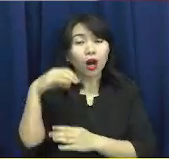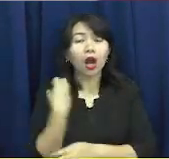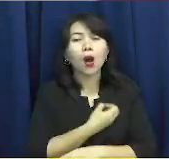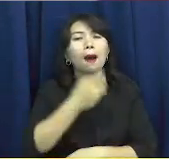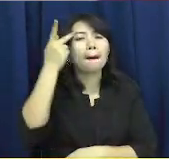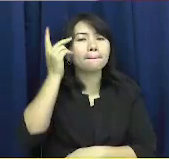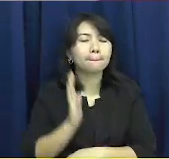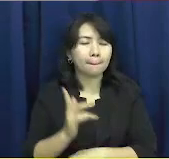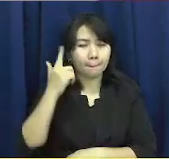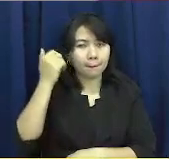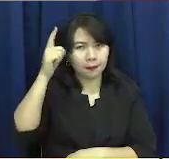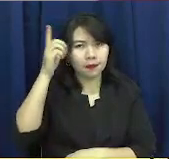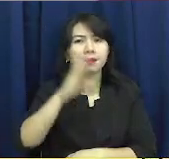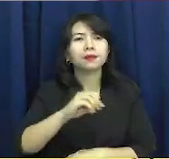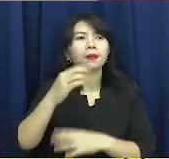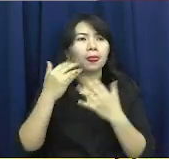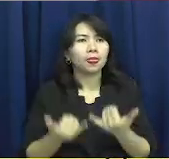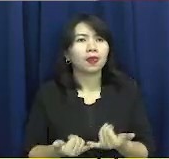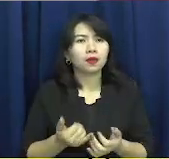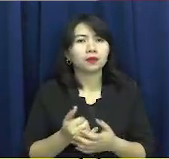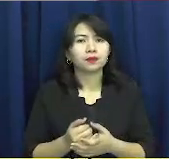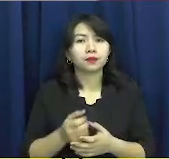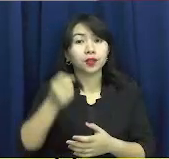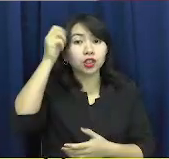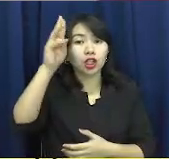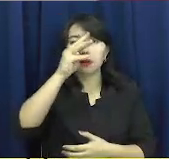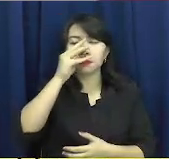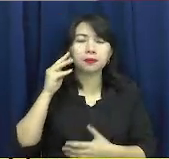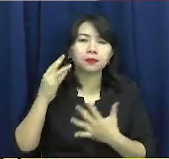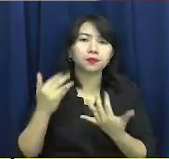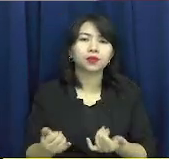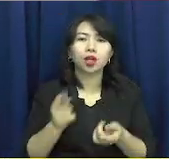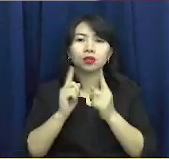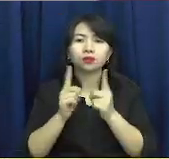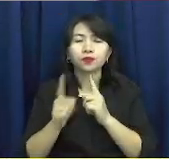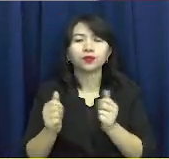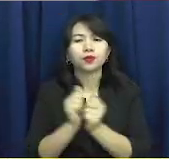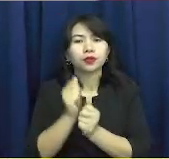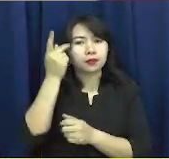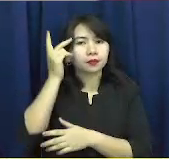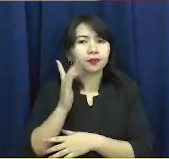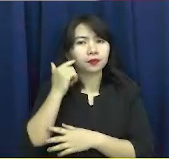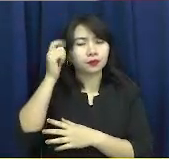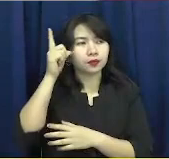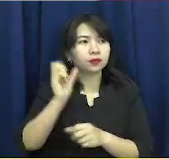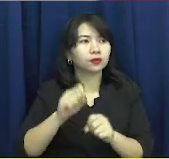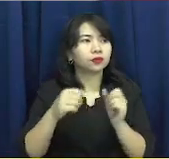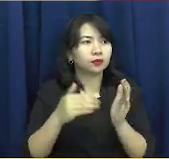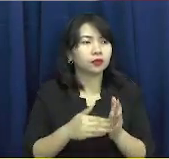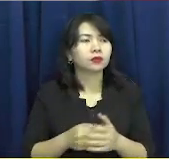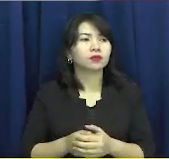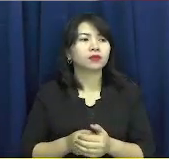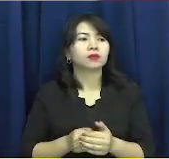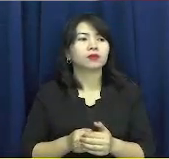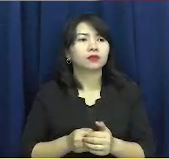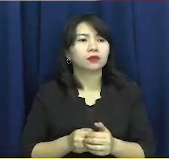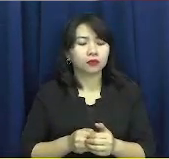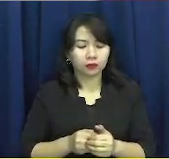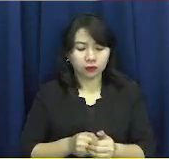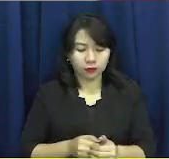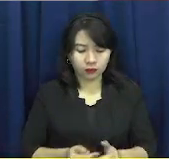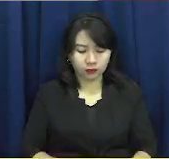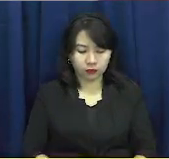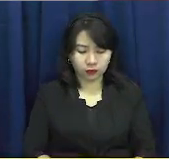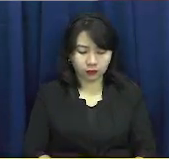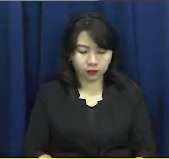At actually siya po yung kausap ni Sir Maki, kaya umalis Sir Maki. Kaya dito na po tayo magwawakas. Nais ko pong sabihin sa bawat isa po, no, mga kapatid, nais ko pong